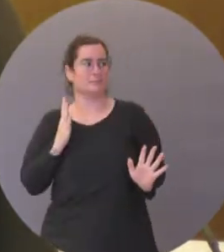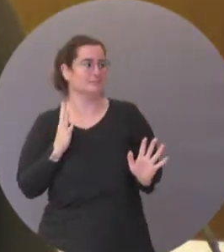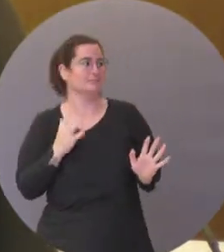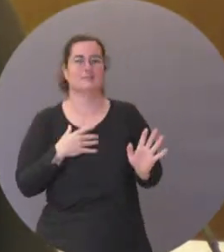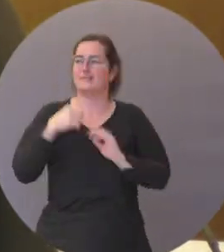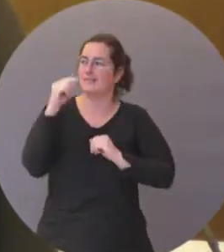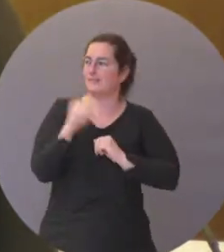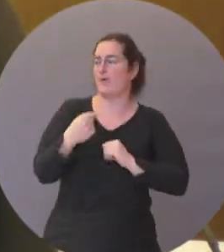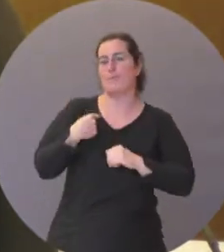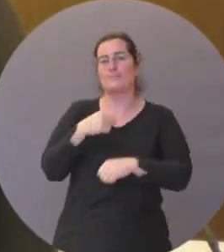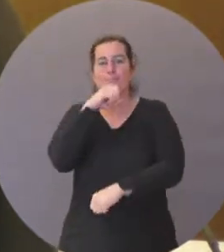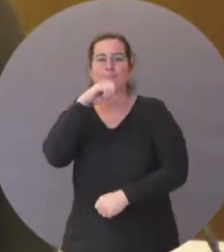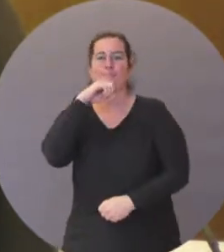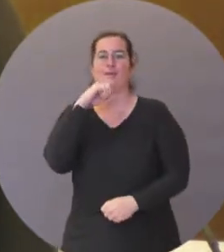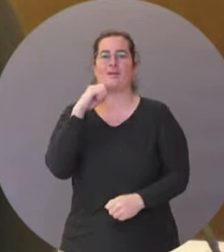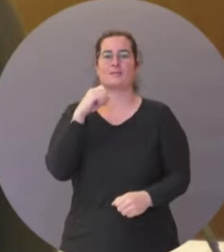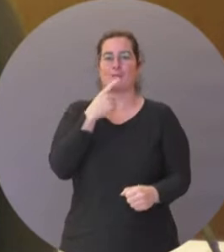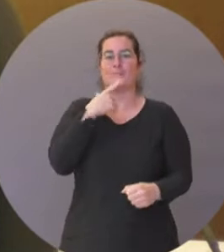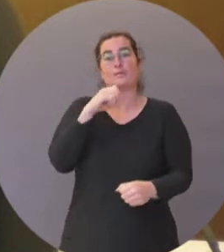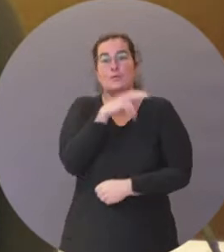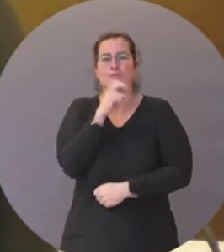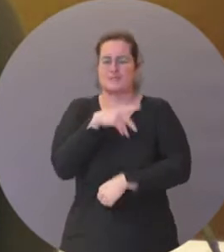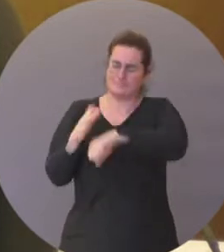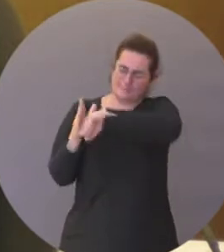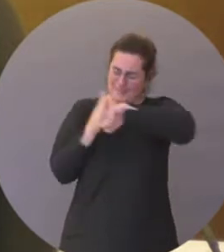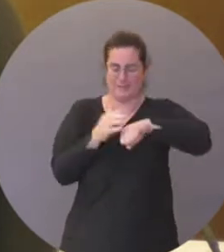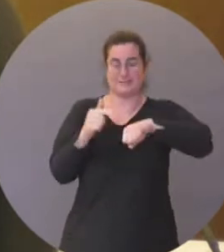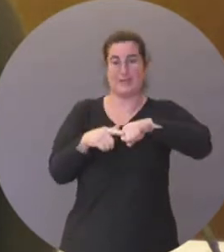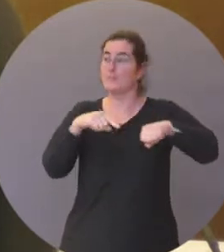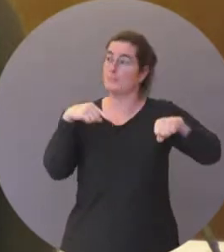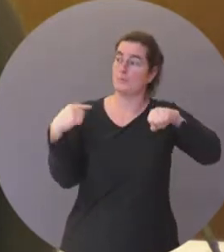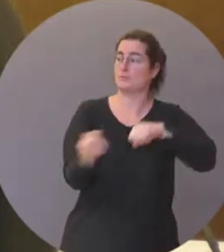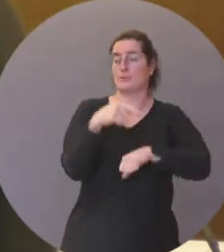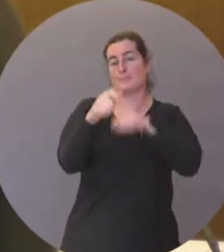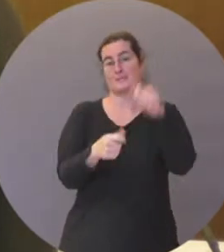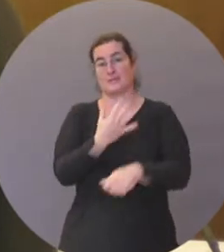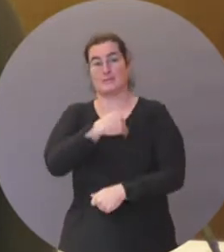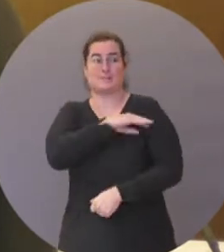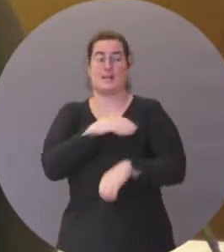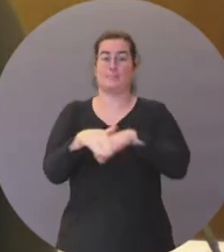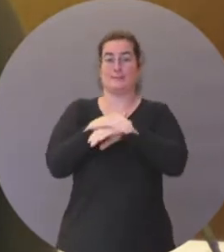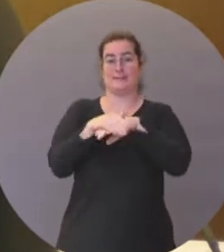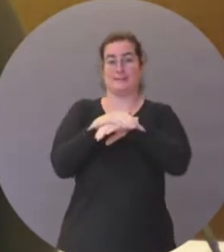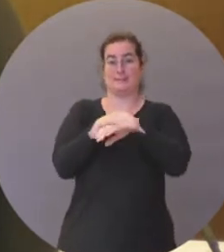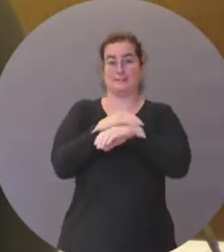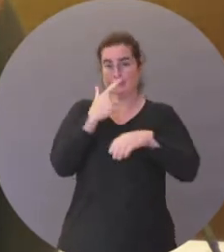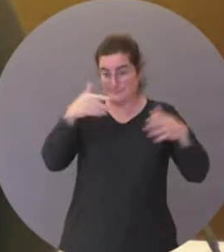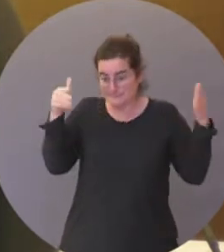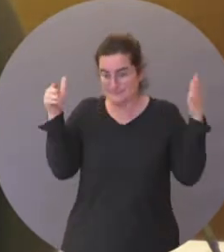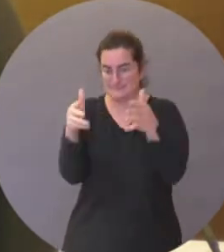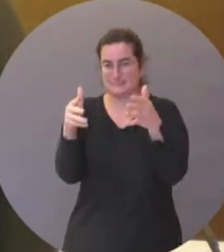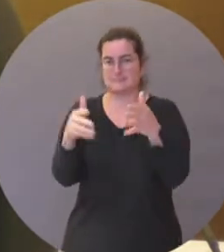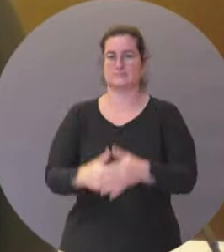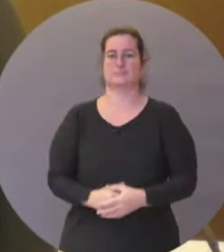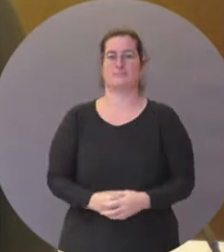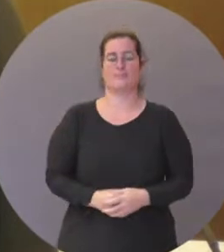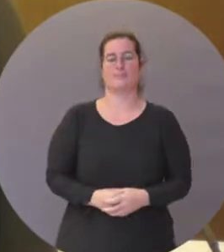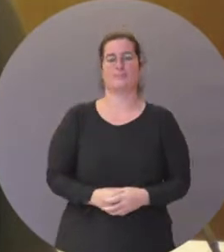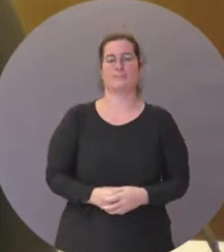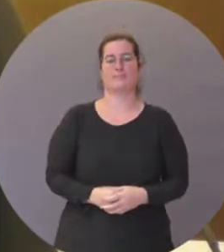l'ensemble des responsables politiques quand ils sont à la tête de leurs institutions et donc oui de manière concrète